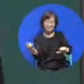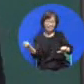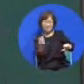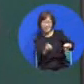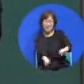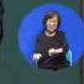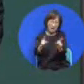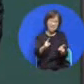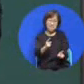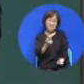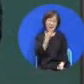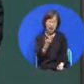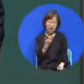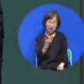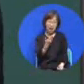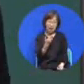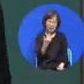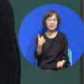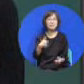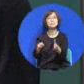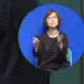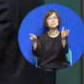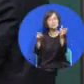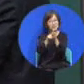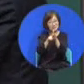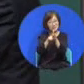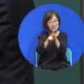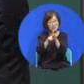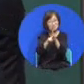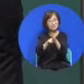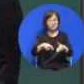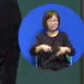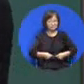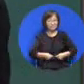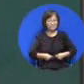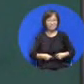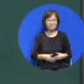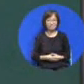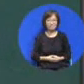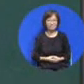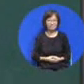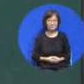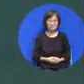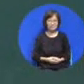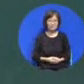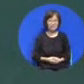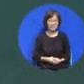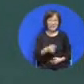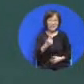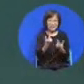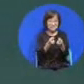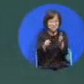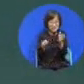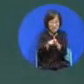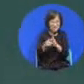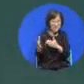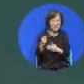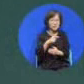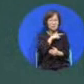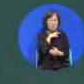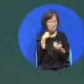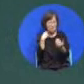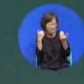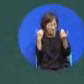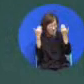믿는 믿음으로. Through the faith of believing in the God who can even raise the dead. 여기 헌신하는 겁니다. That's what it means to